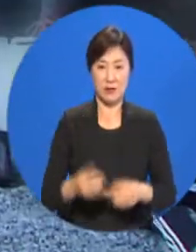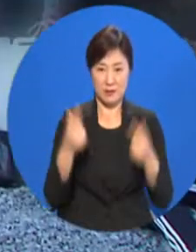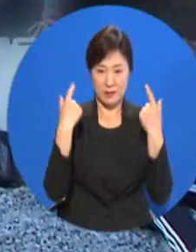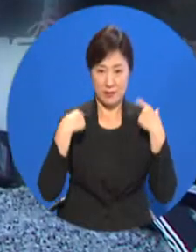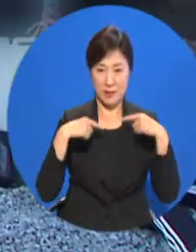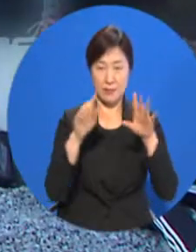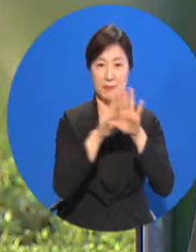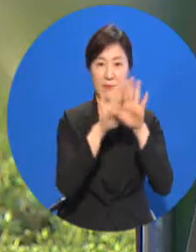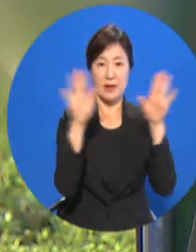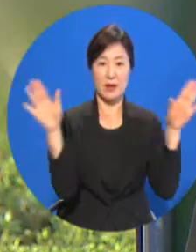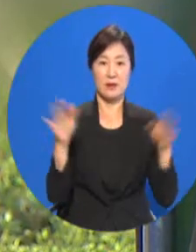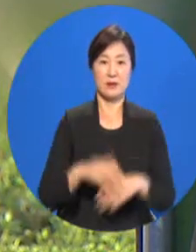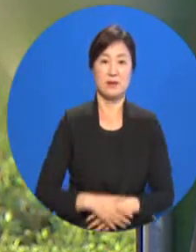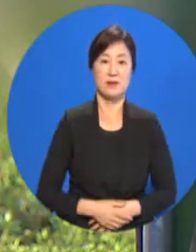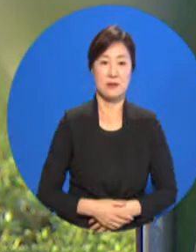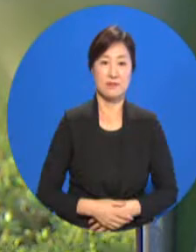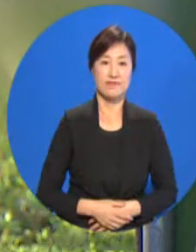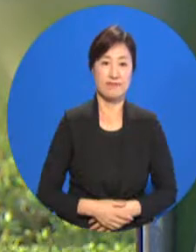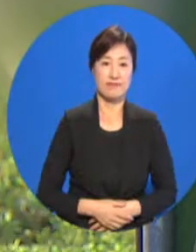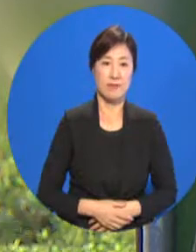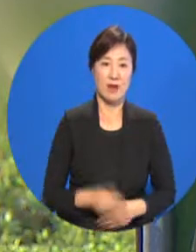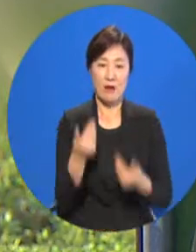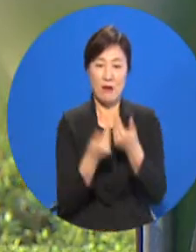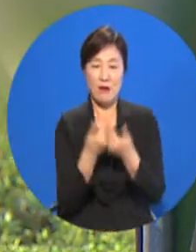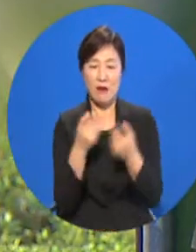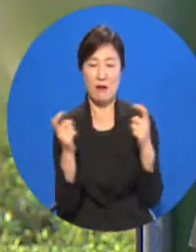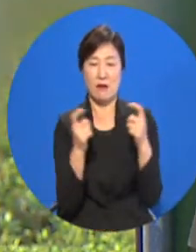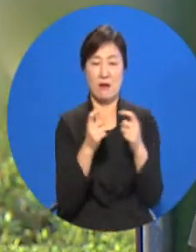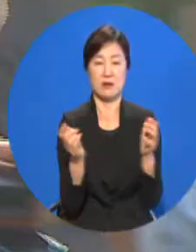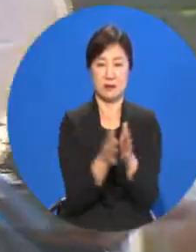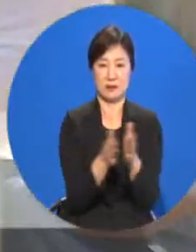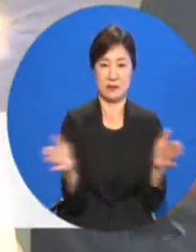다가오자 떴다방과 대기자 간의 입씨름도 벌어집니다.